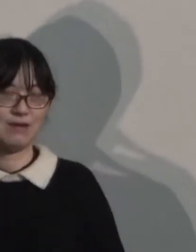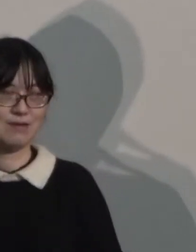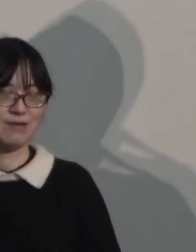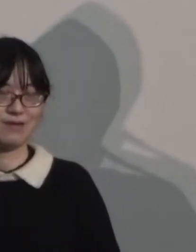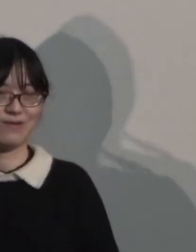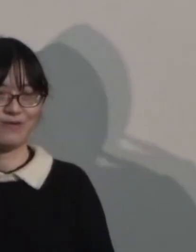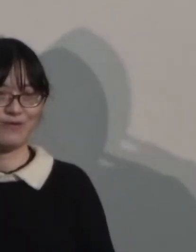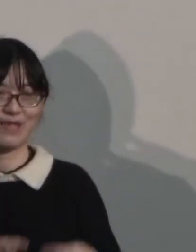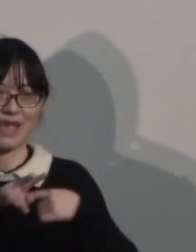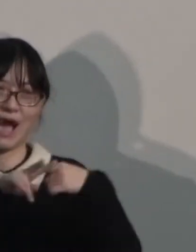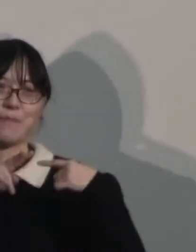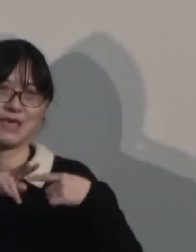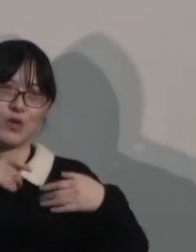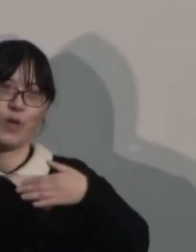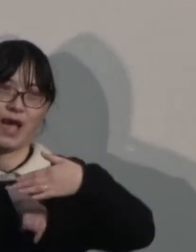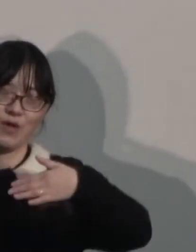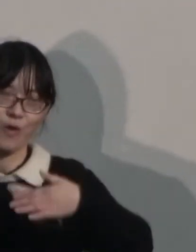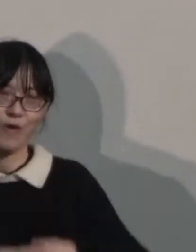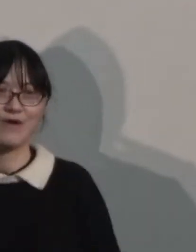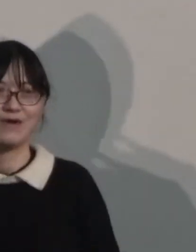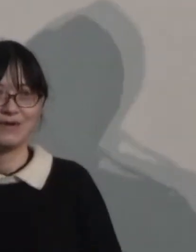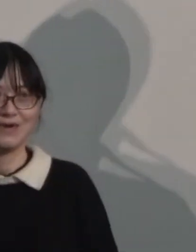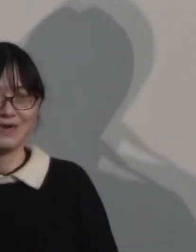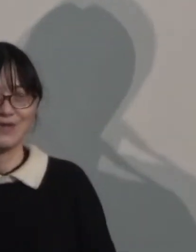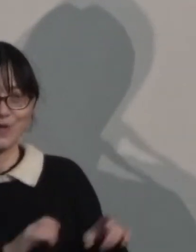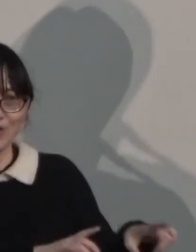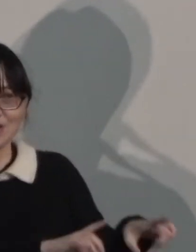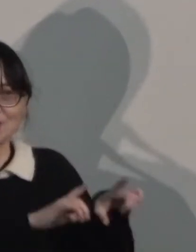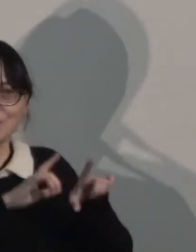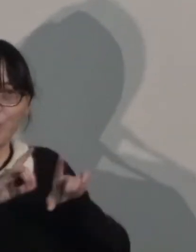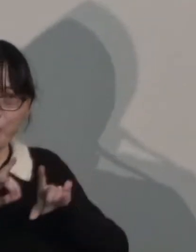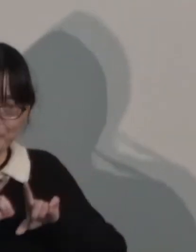この少女の質問に答えて、